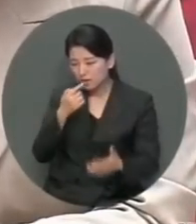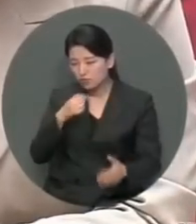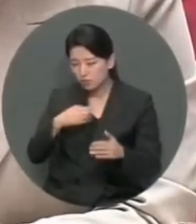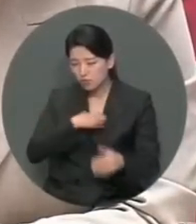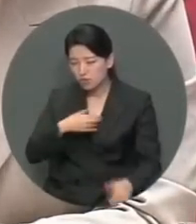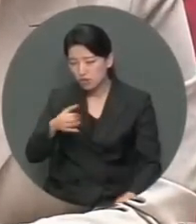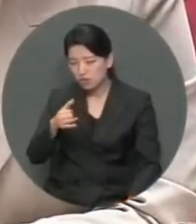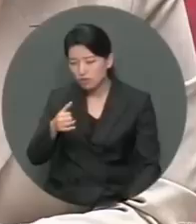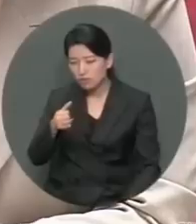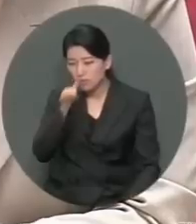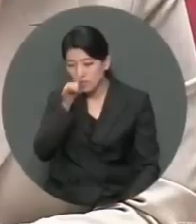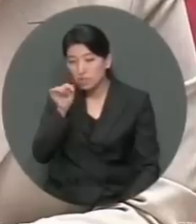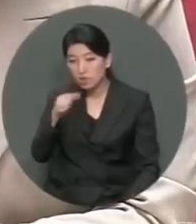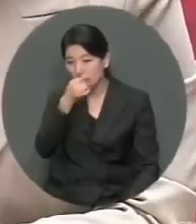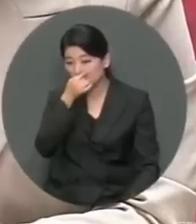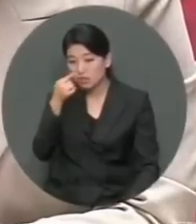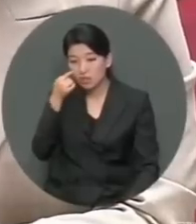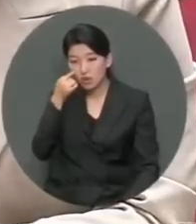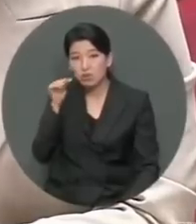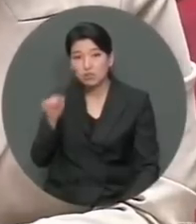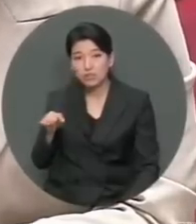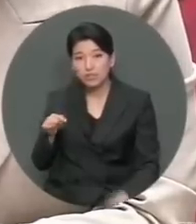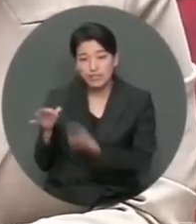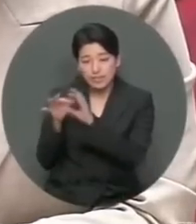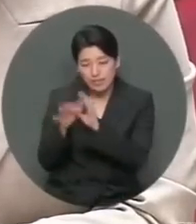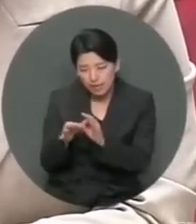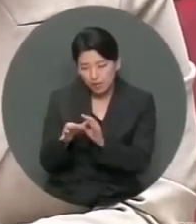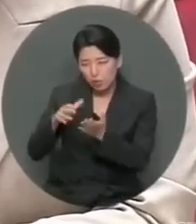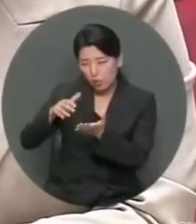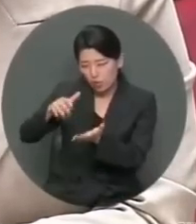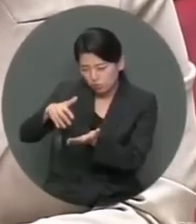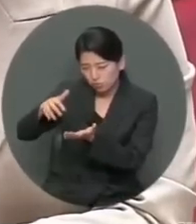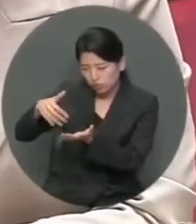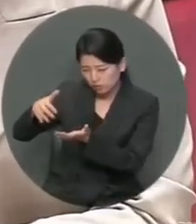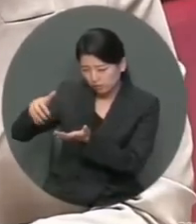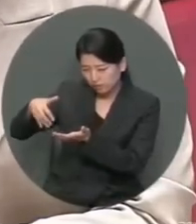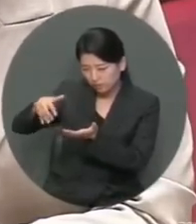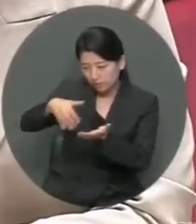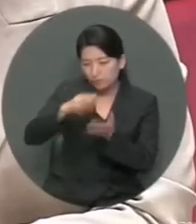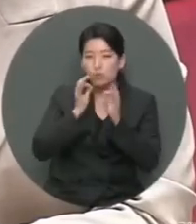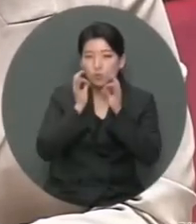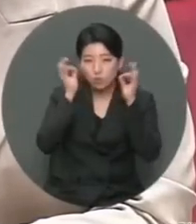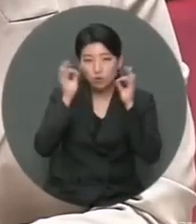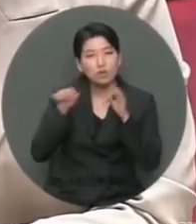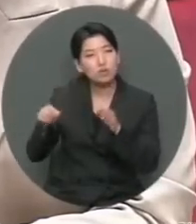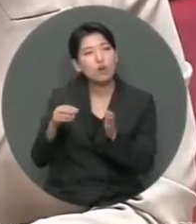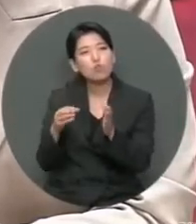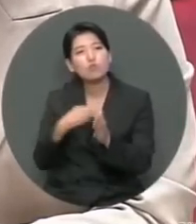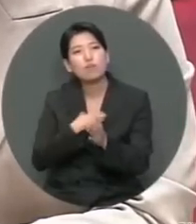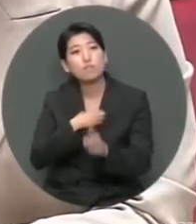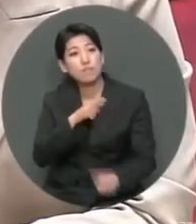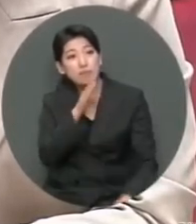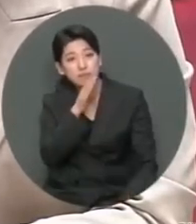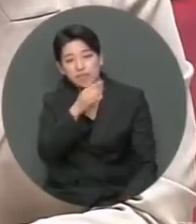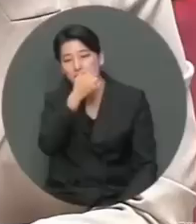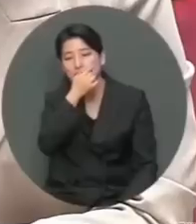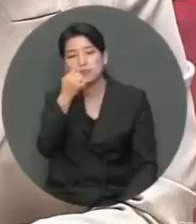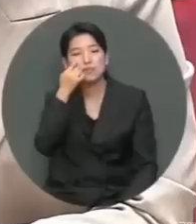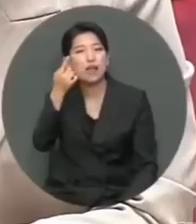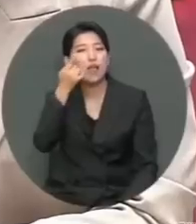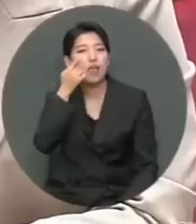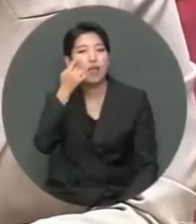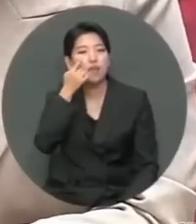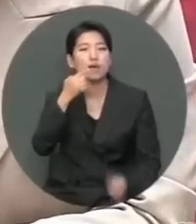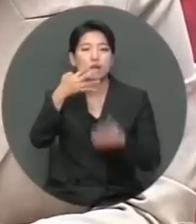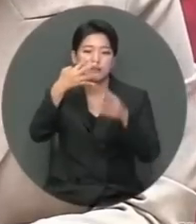위한 자료를 저 3항에 따라서 계속 수집하려는 노력을 해야 되고요. 그러니까 입증하라는 취지인 거죠. 그리고 그 자료에